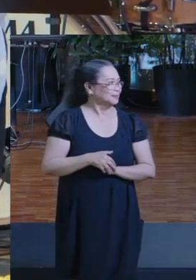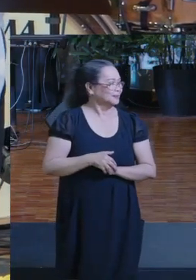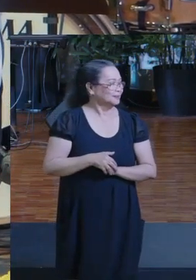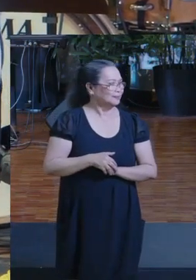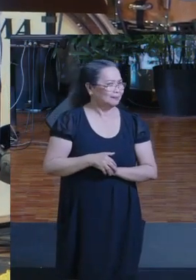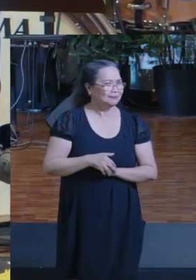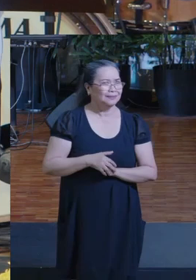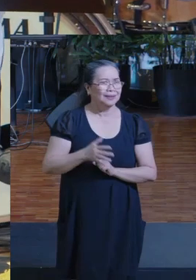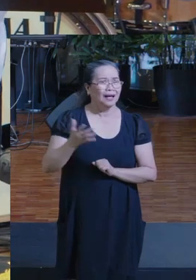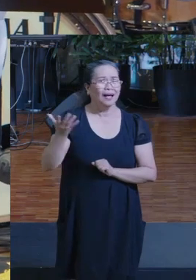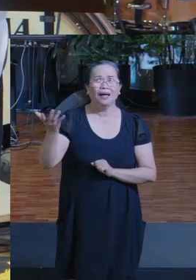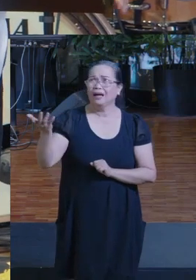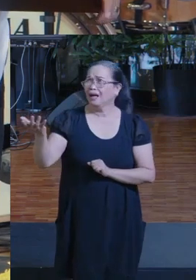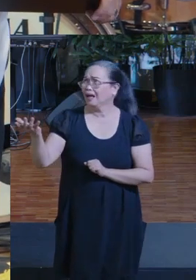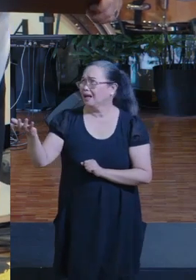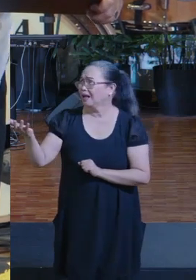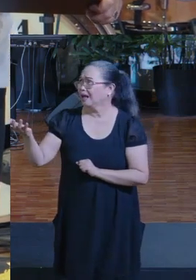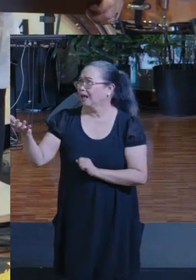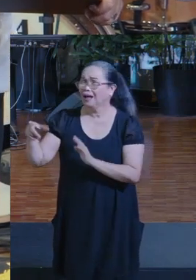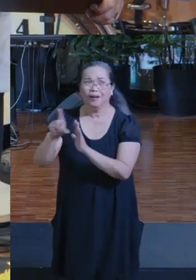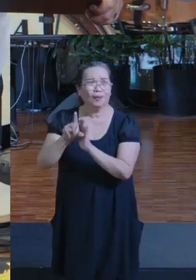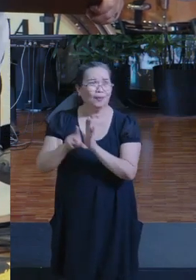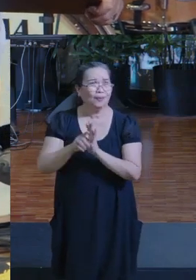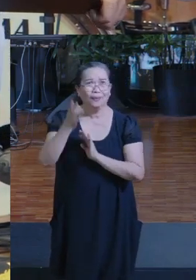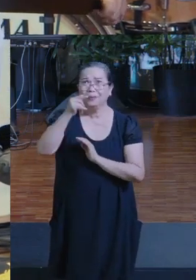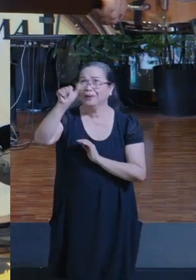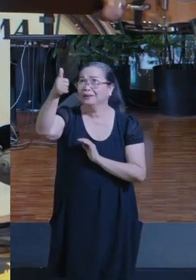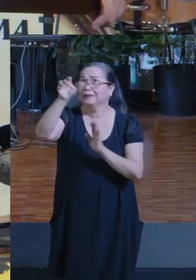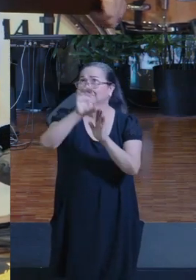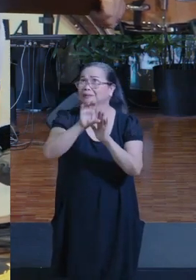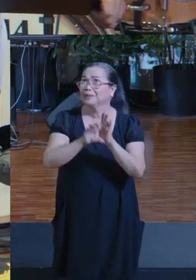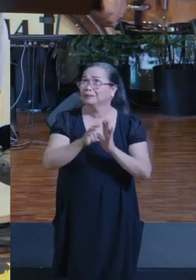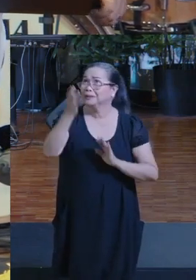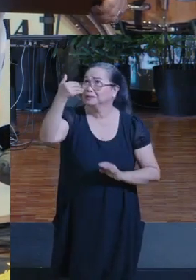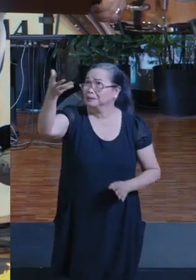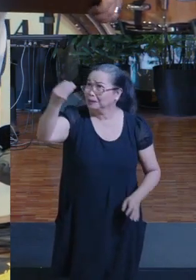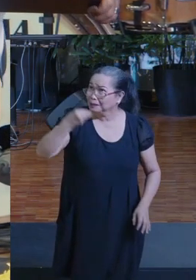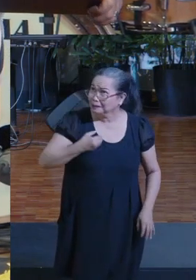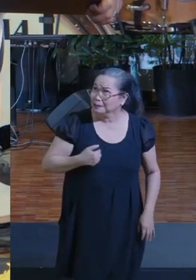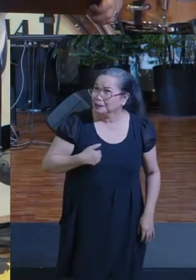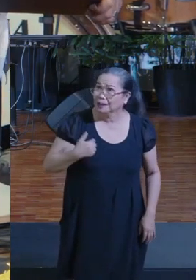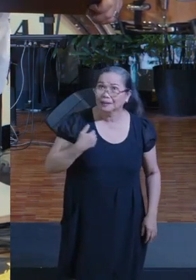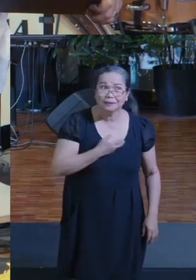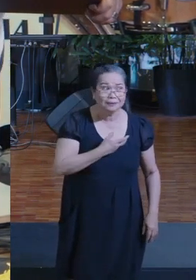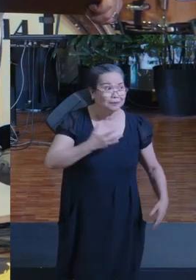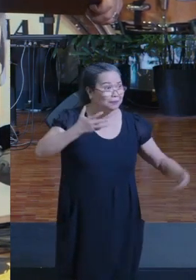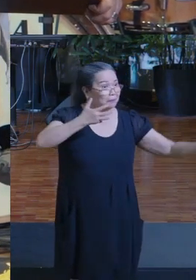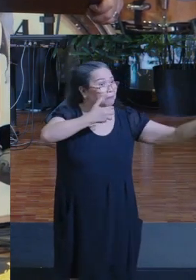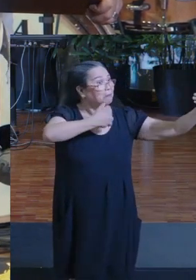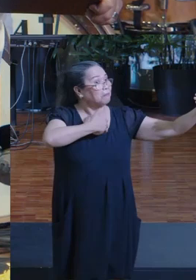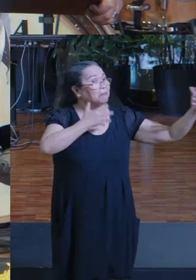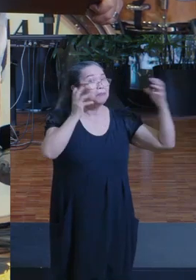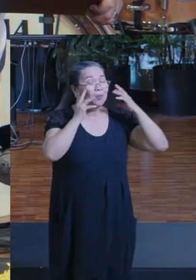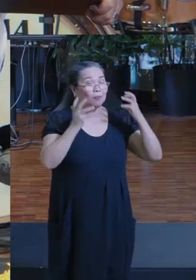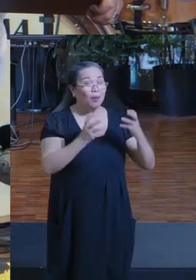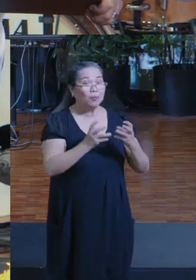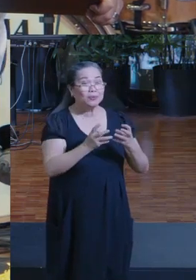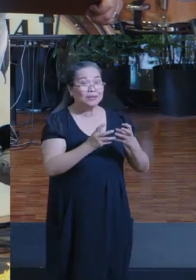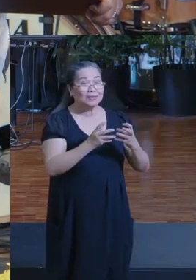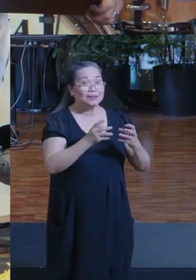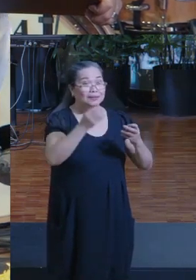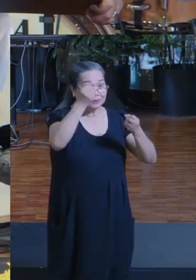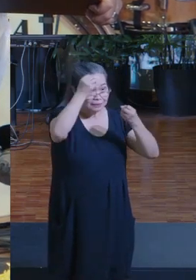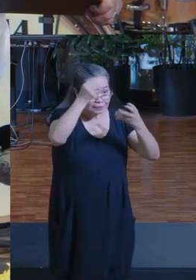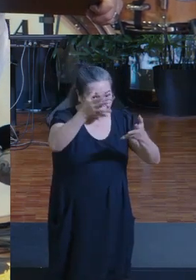Para saan yung batas? Yun ang tanong ng marami. Actually, yung sagot nun, next week pa, pero bibigyan ko kayo